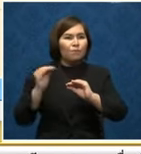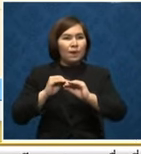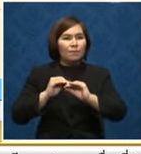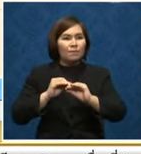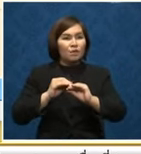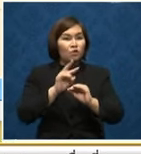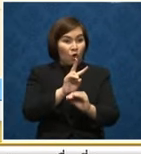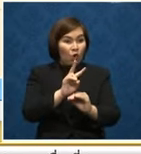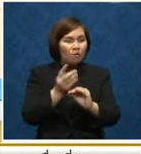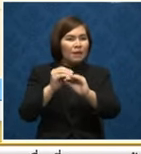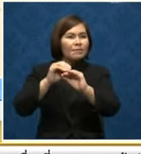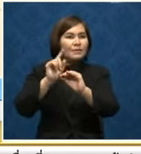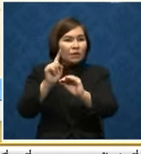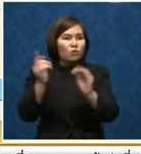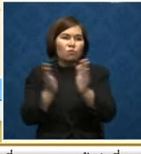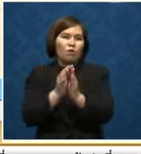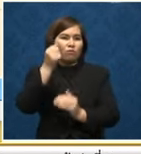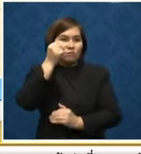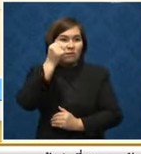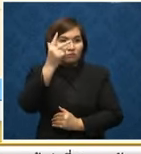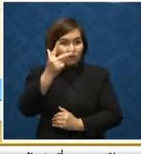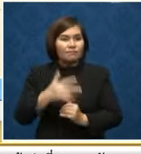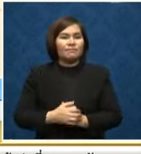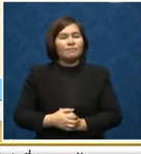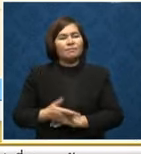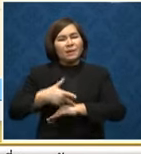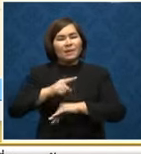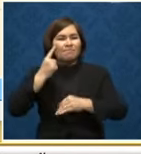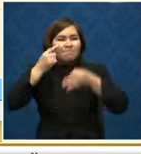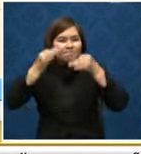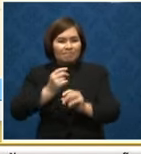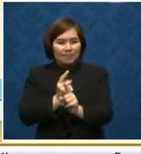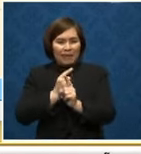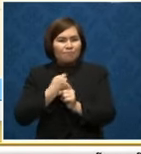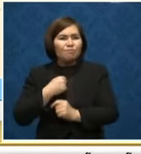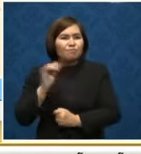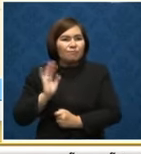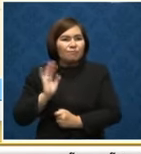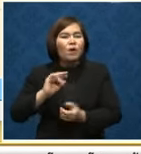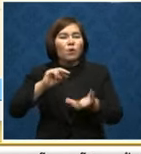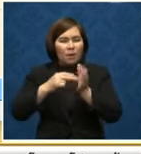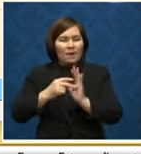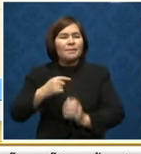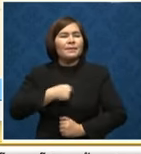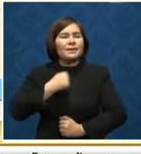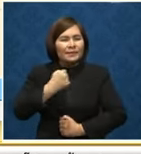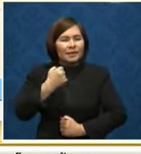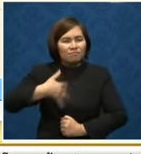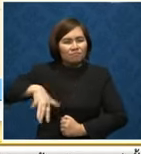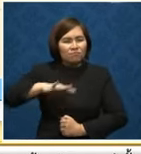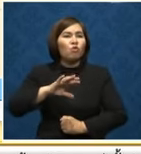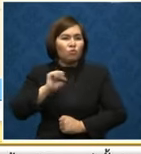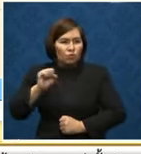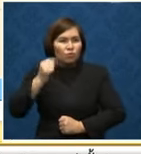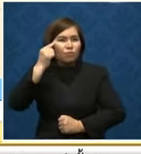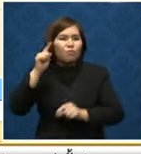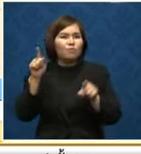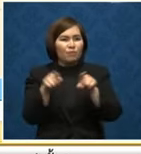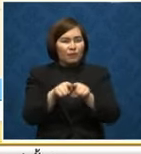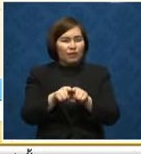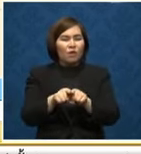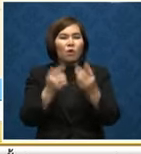ทีแน่นอนผมไม่กล้าไปจะบอกว่าท่านประธานจะวินิจฉัยแบบนั้นนะครับแต่ผมเชื่อมั่นว่าเพื่อนสมาชิกเห็นตรงกันและจะเป็นพันธสั